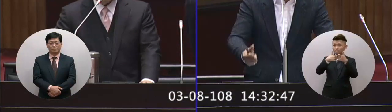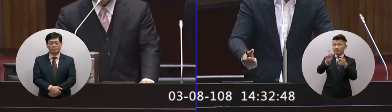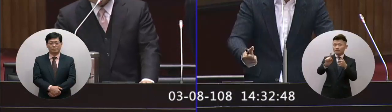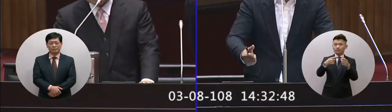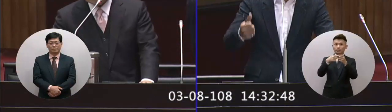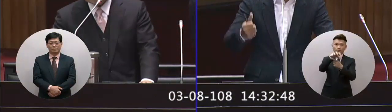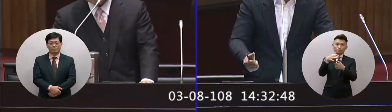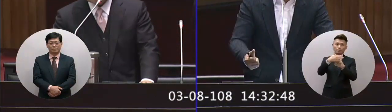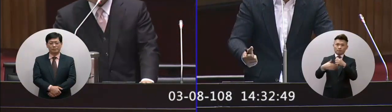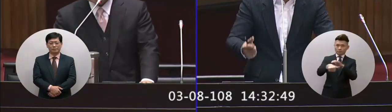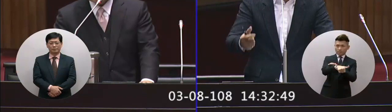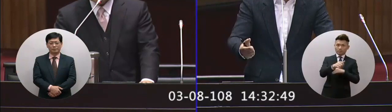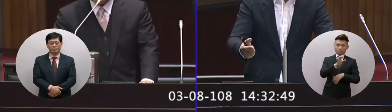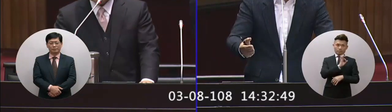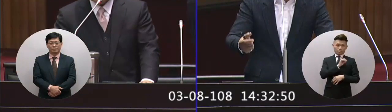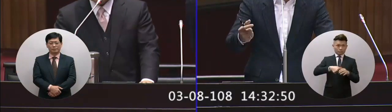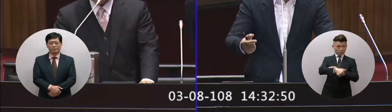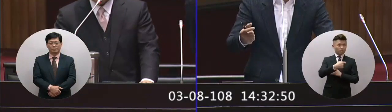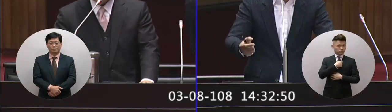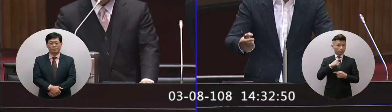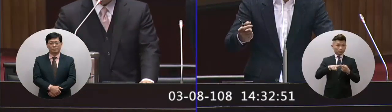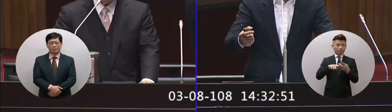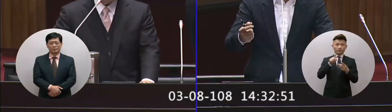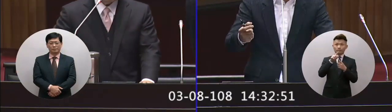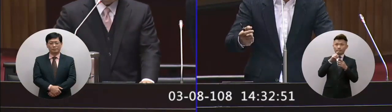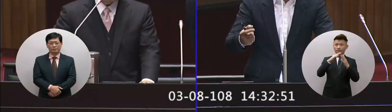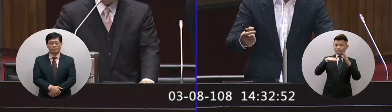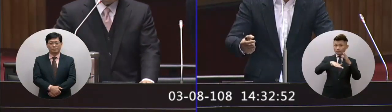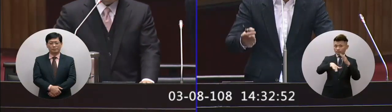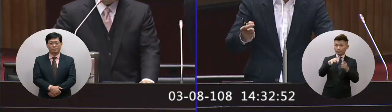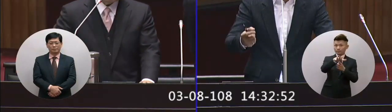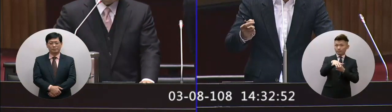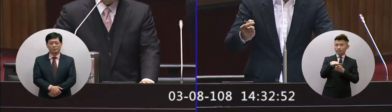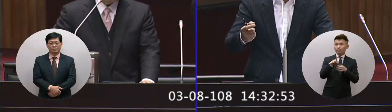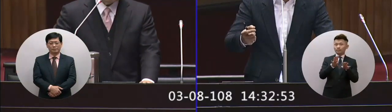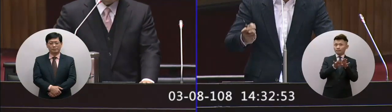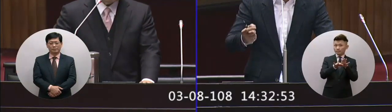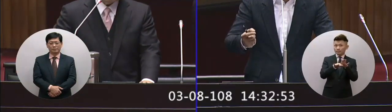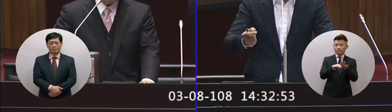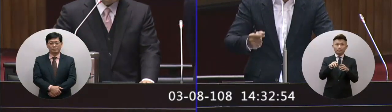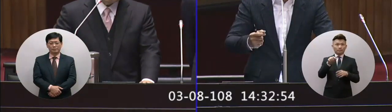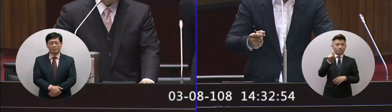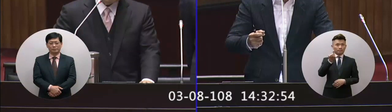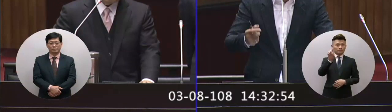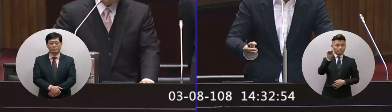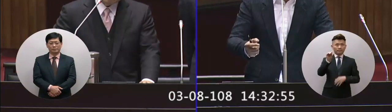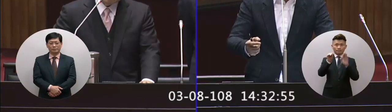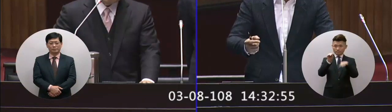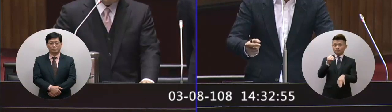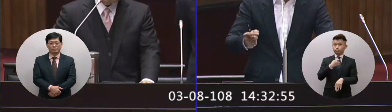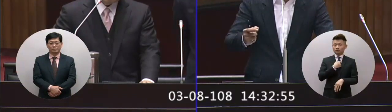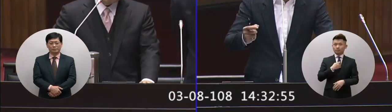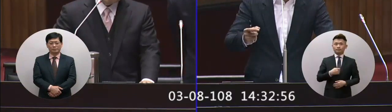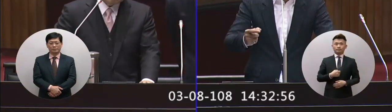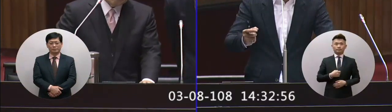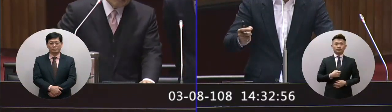保農會的會員第二個收入不得超過這個中央所得稅114萬以上第三